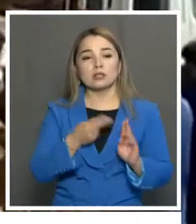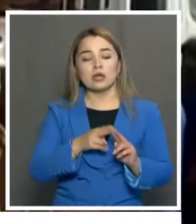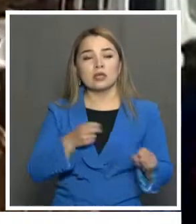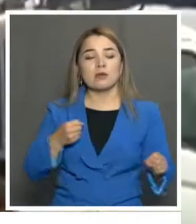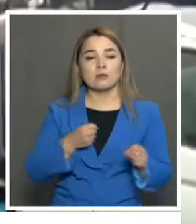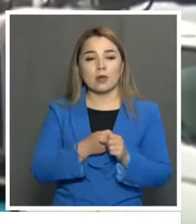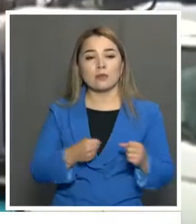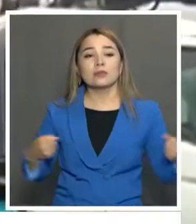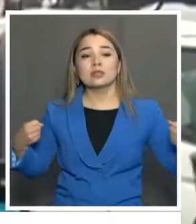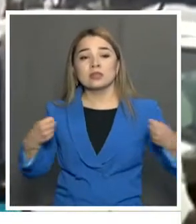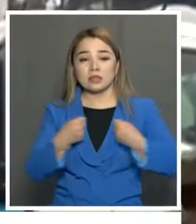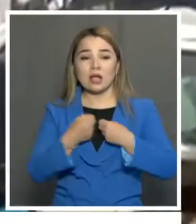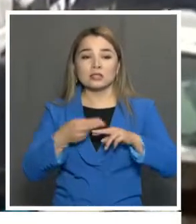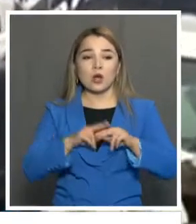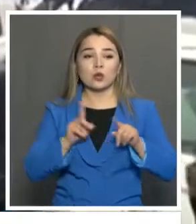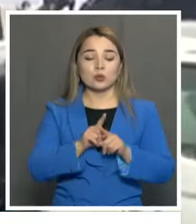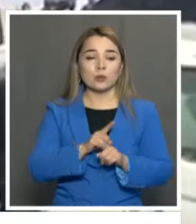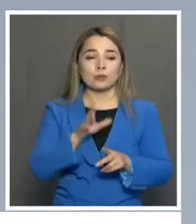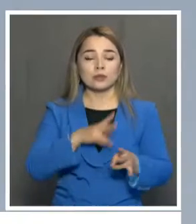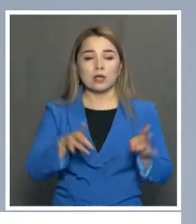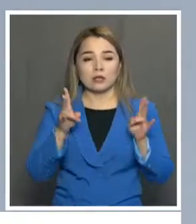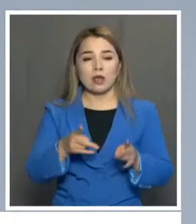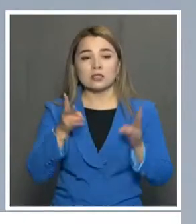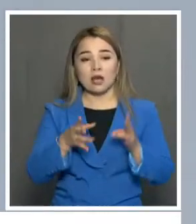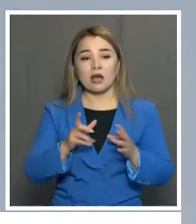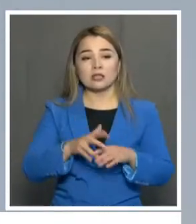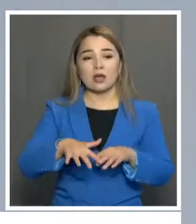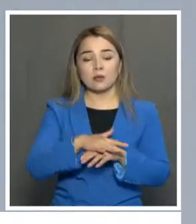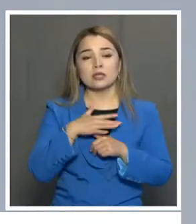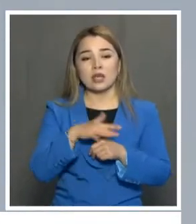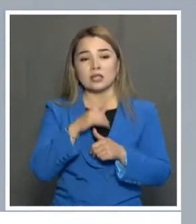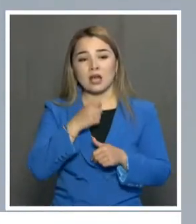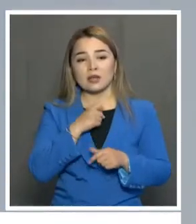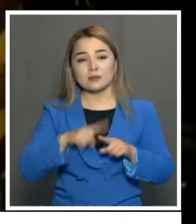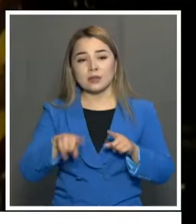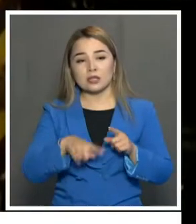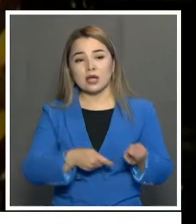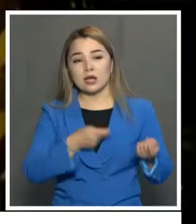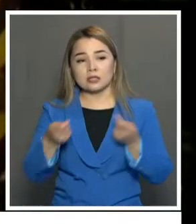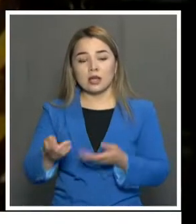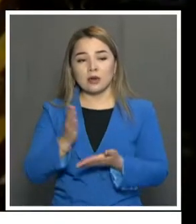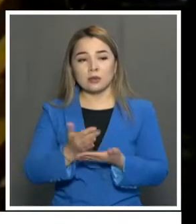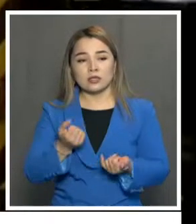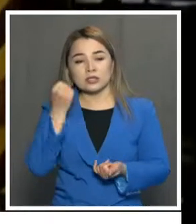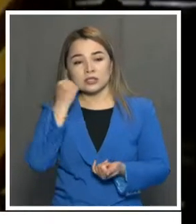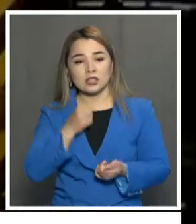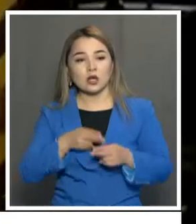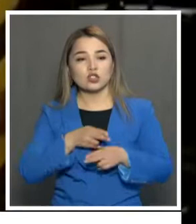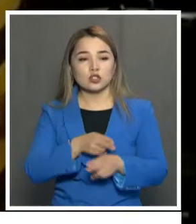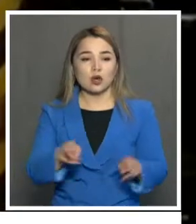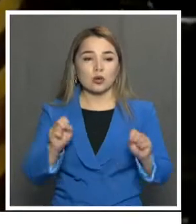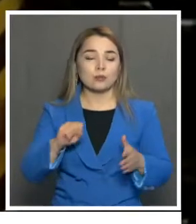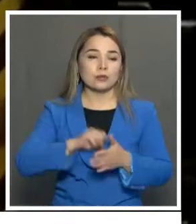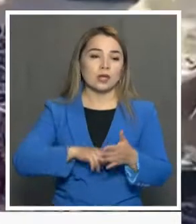кеткен. Зардап шеккендерді ауруханаға әскери тікұшақпен жеткізіп жатыр. Құзырлы органдардың мәліметінше апатқа темір жолдың ескіруі себеп болуы